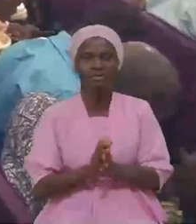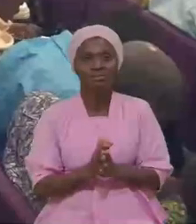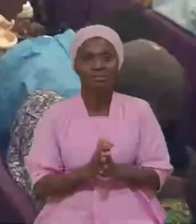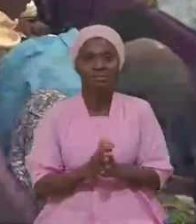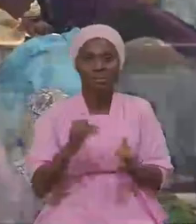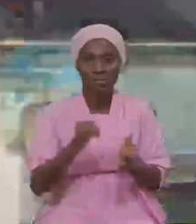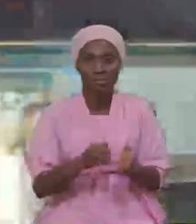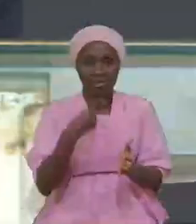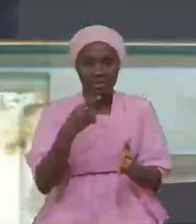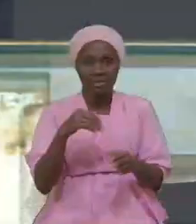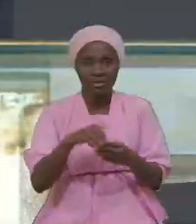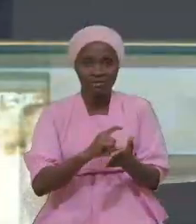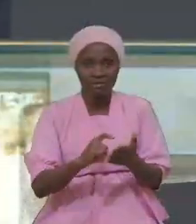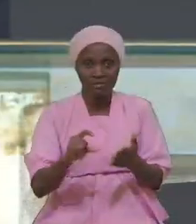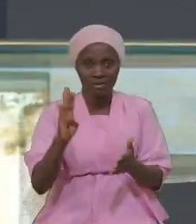4. Dis-leur.